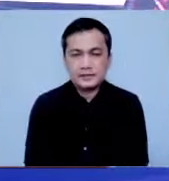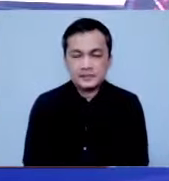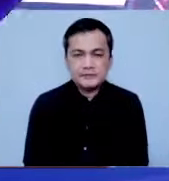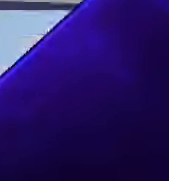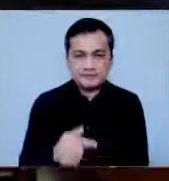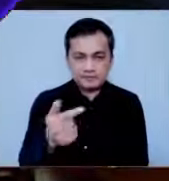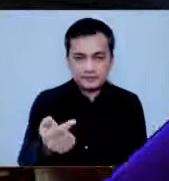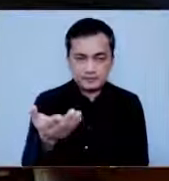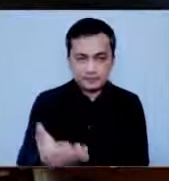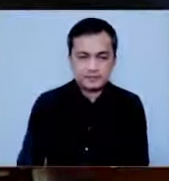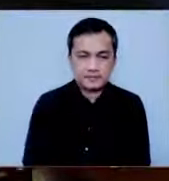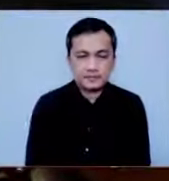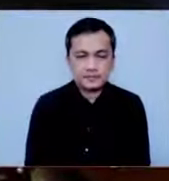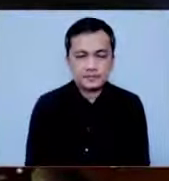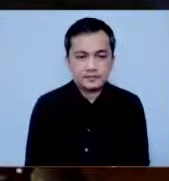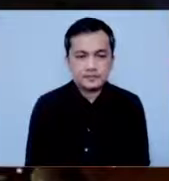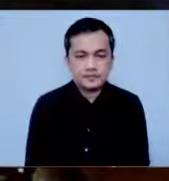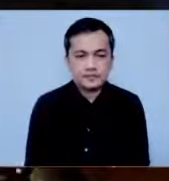Francisco.